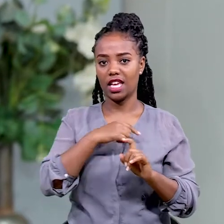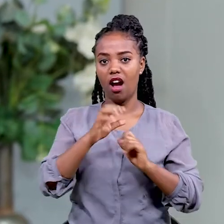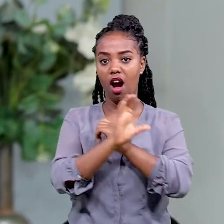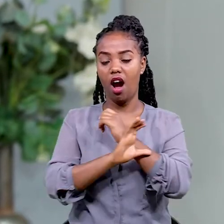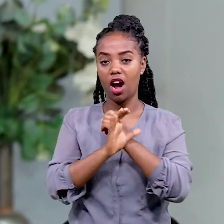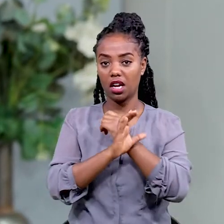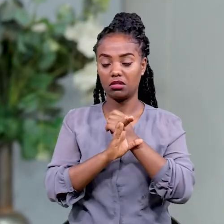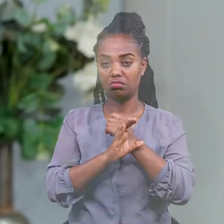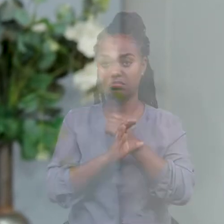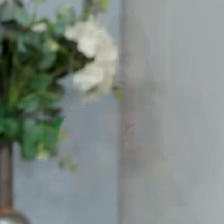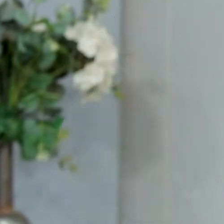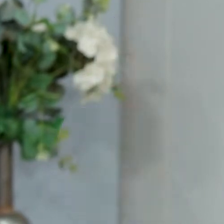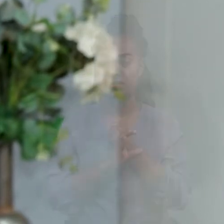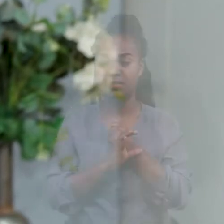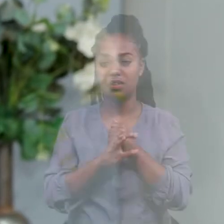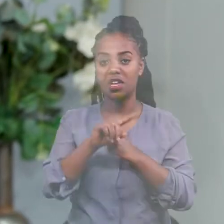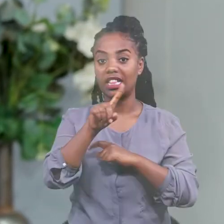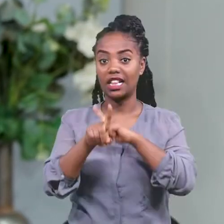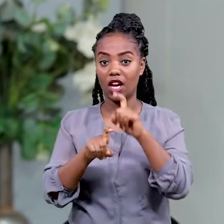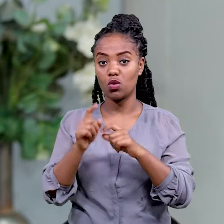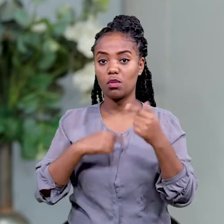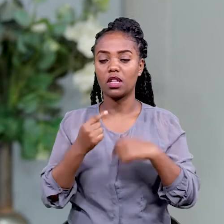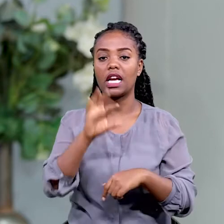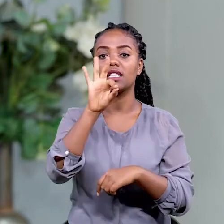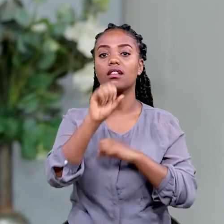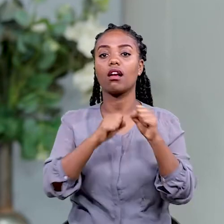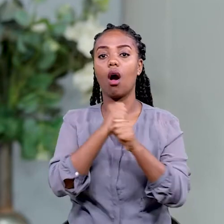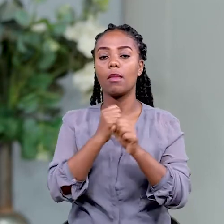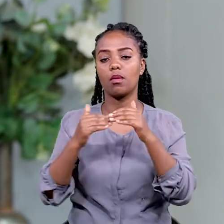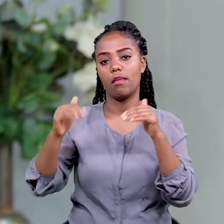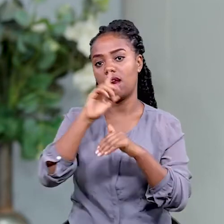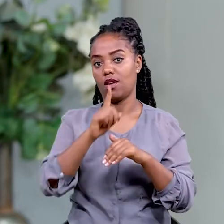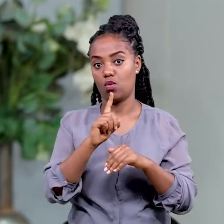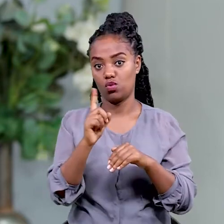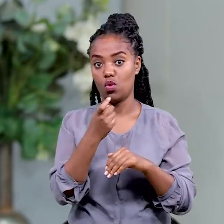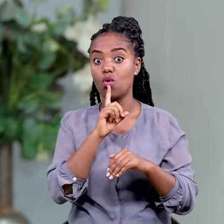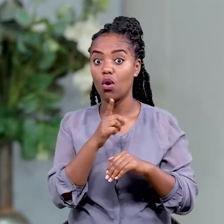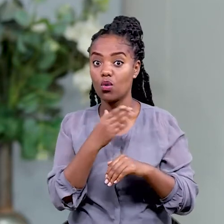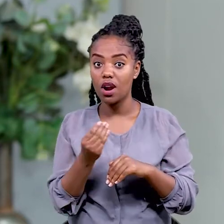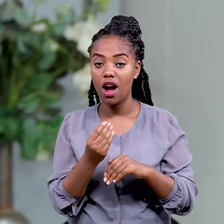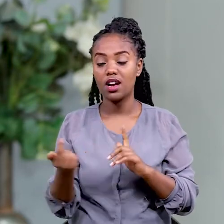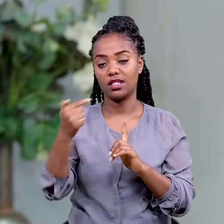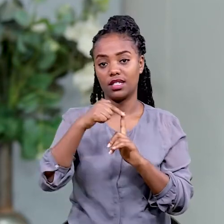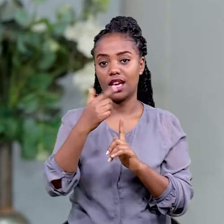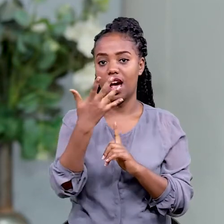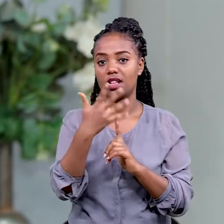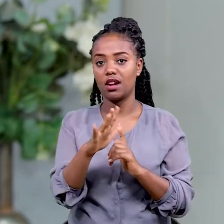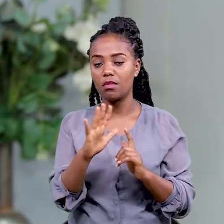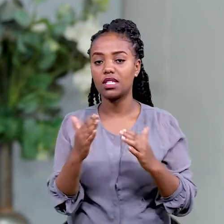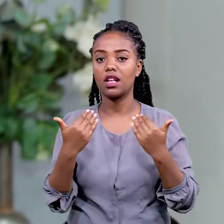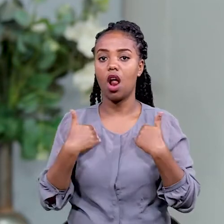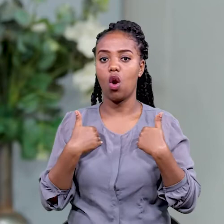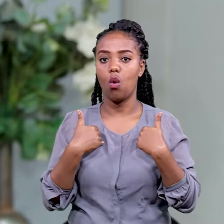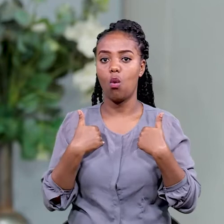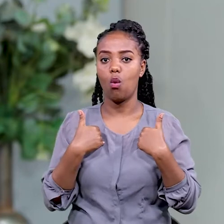የእኛ ሀገር የወንጀል እንትኑ የሚጀምረው ተጠያቂነት የሚመጣው ከዘጠኝ ዓመት በላይ ሲሆን ነው እና ከዘጠኝ እስከ 15 ያሉ